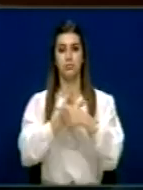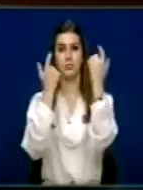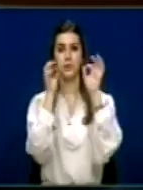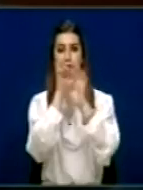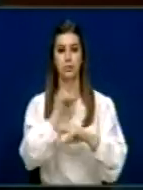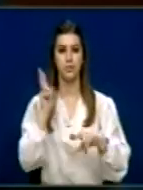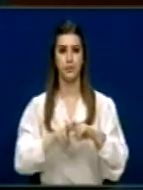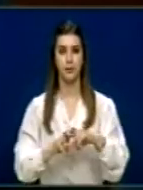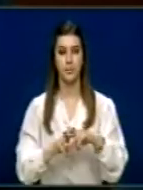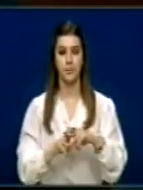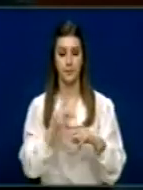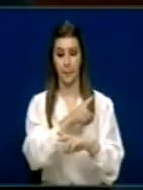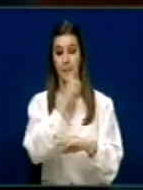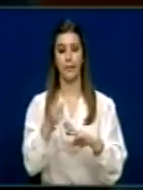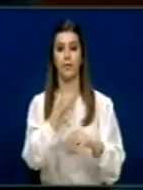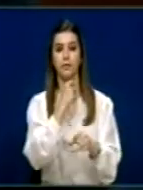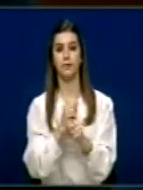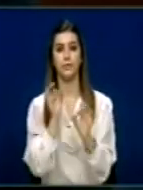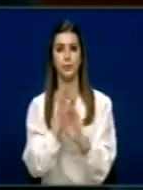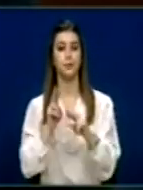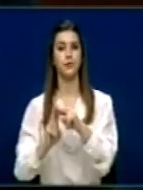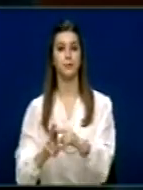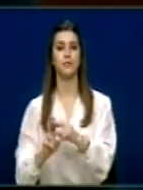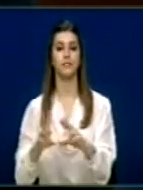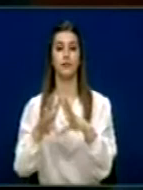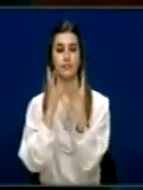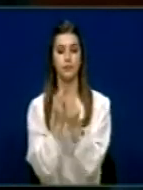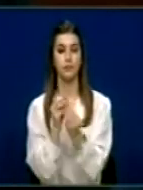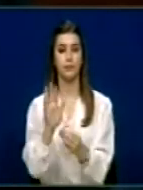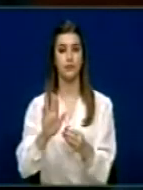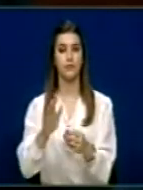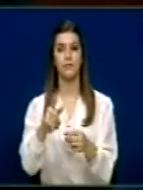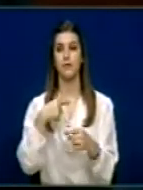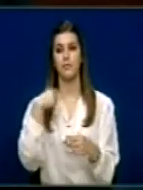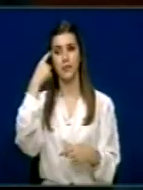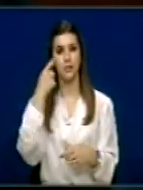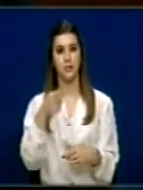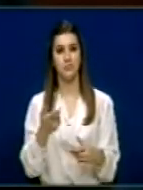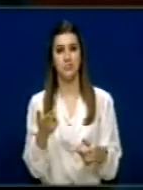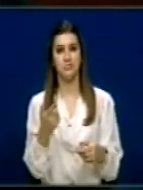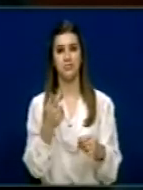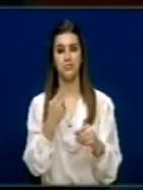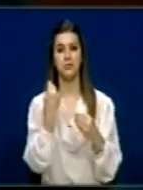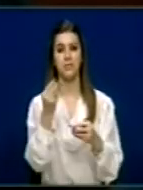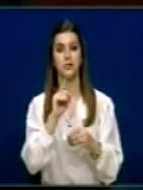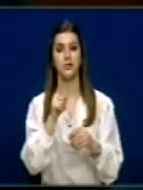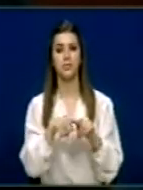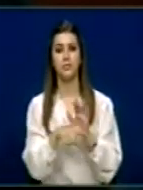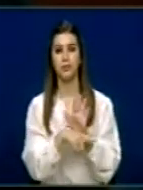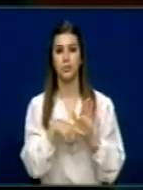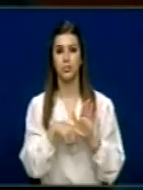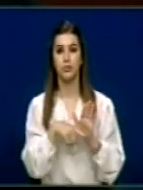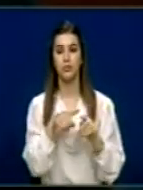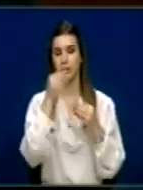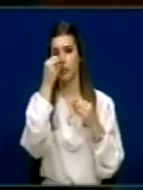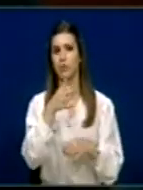vendimi dhe prej atëherë domethënë nuk ka pas ndonjë aktivitet të shtuar të autoritetit, gjë që konsideroj që është një mangësi dhe një dëm i